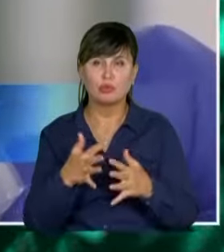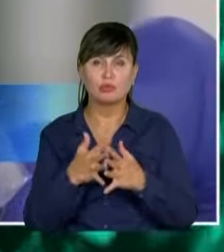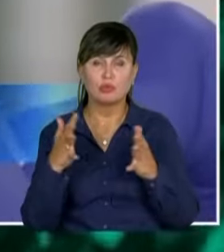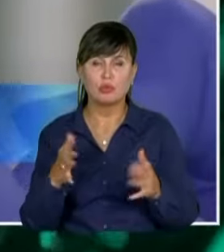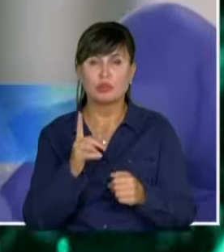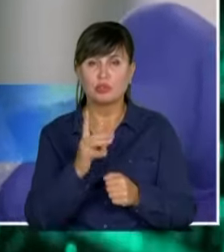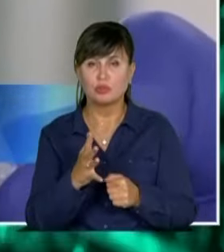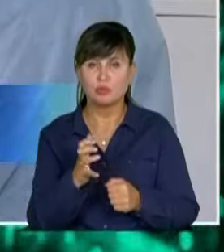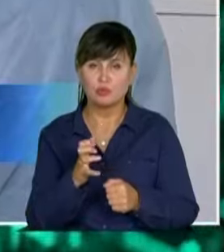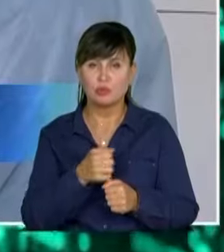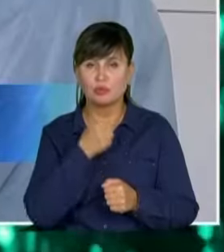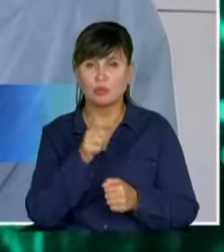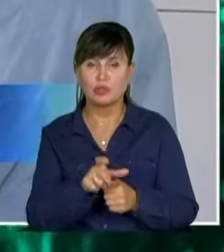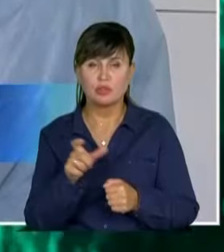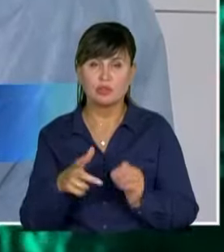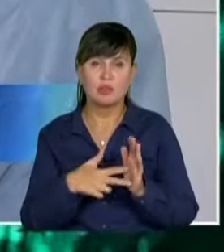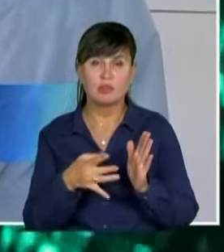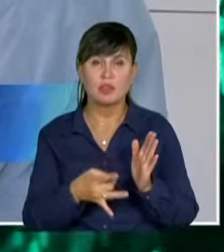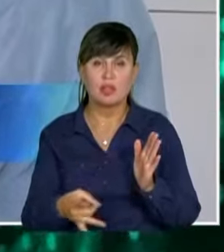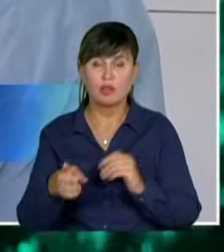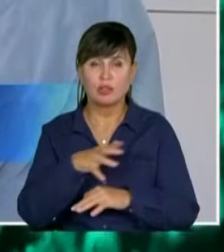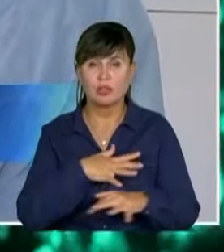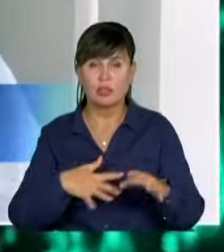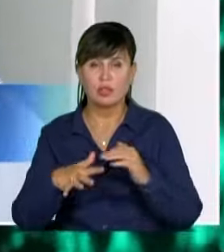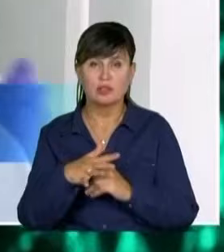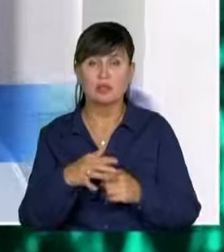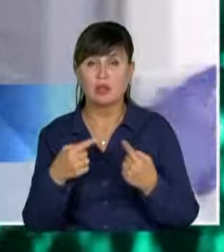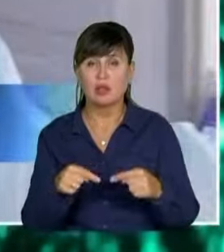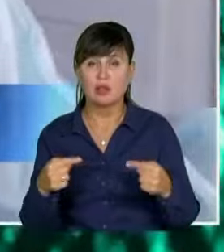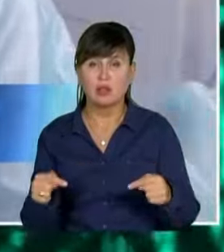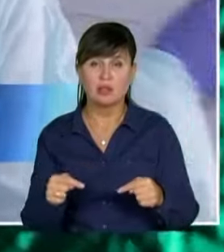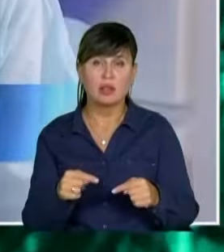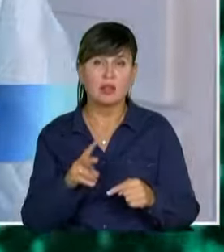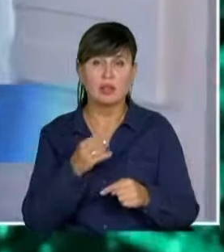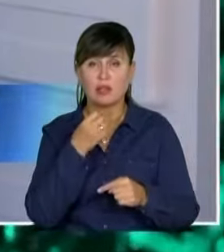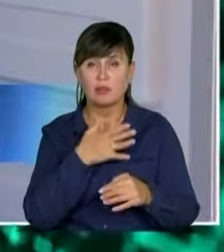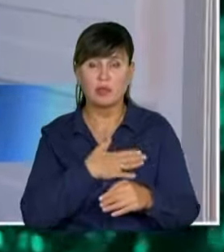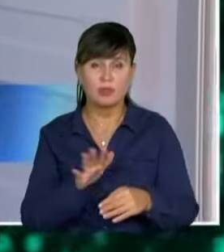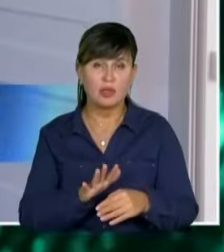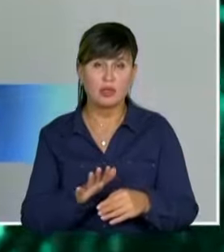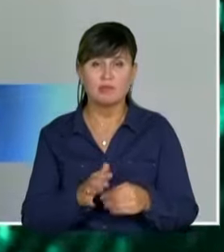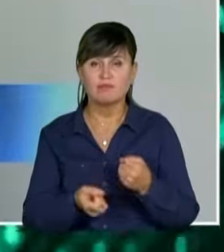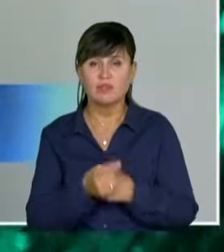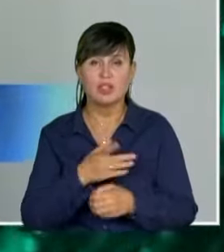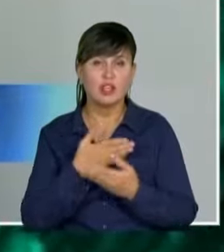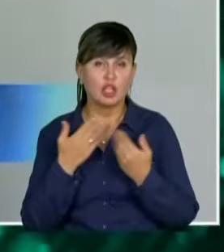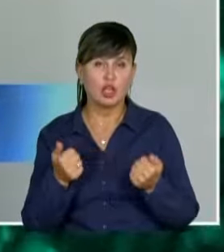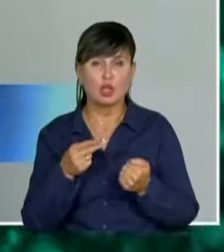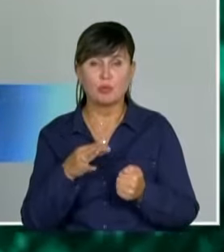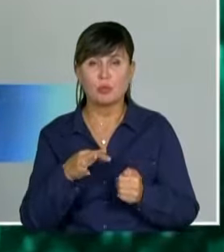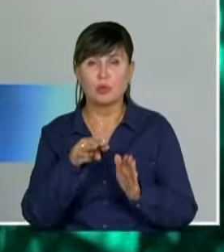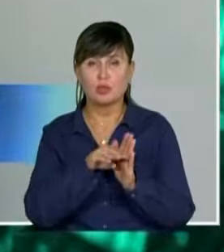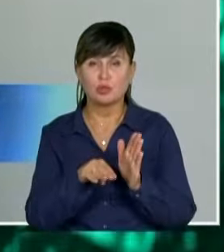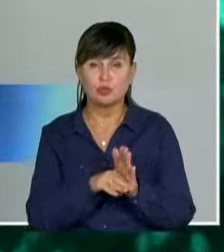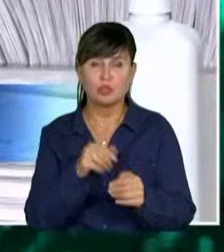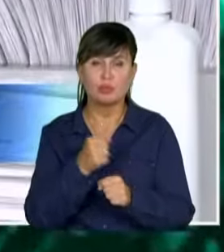полутора тысяч подростков в восьми регионах страны побочных эффектов и неблагоприятных проявлений не выявлено по инструкции